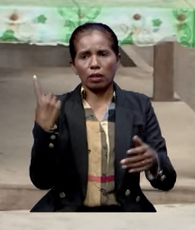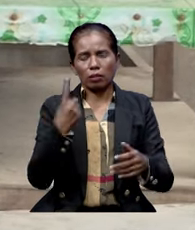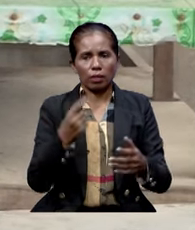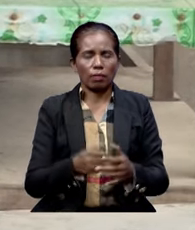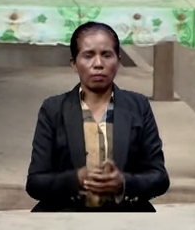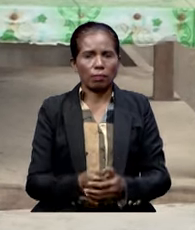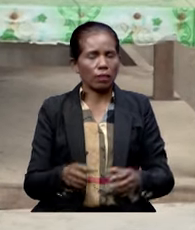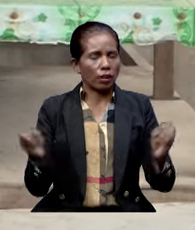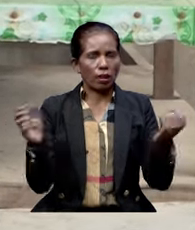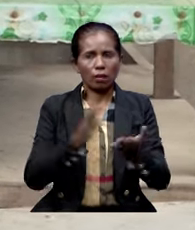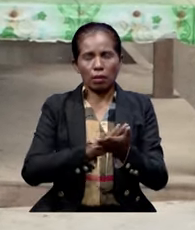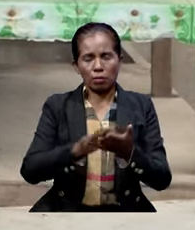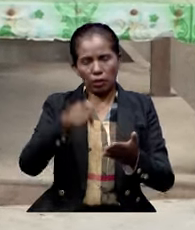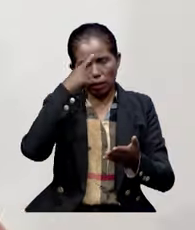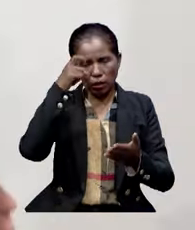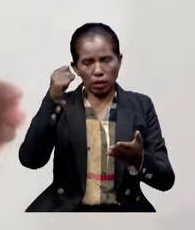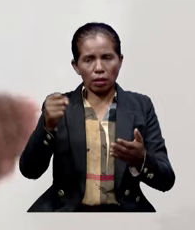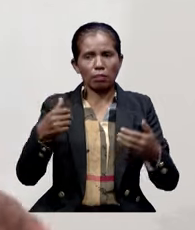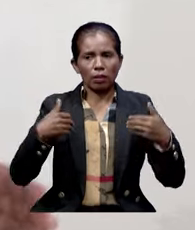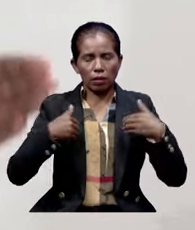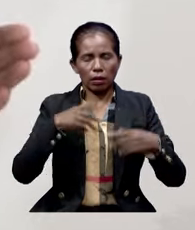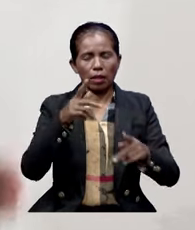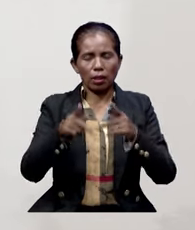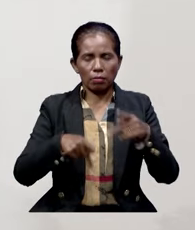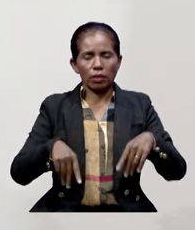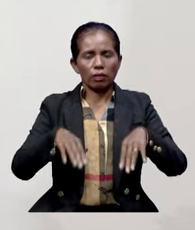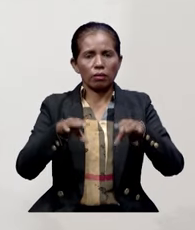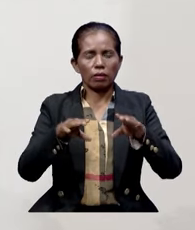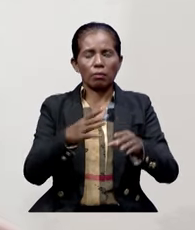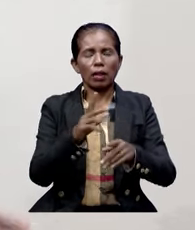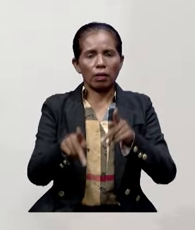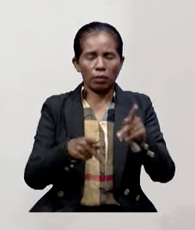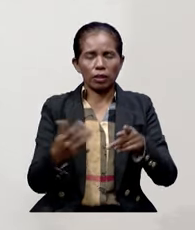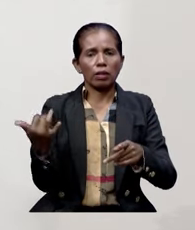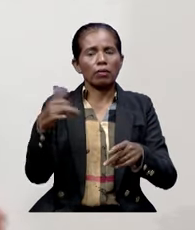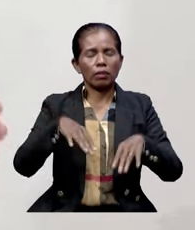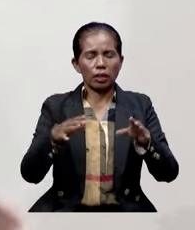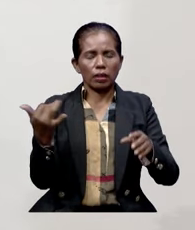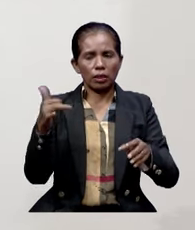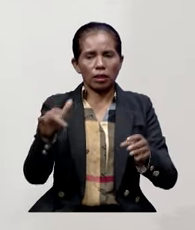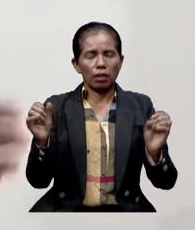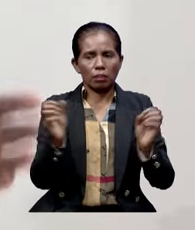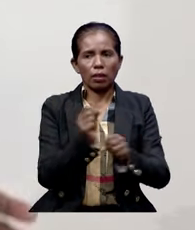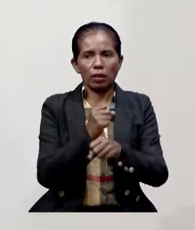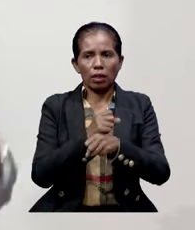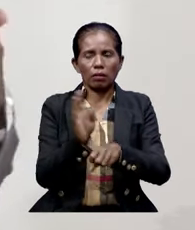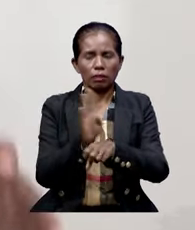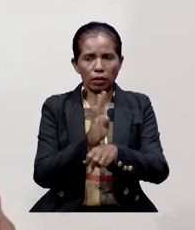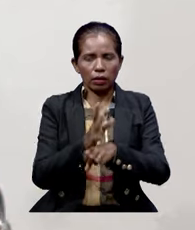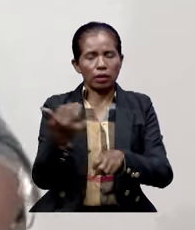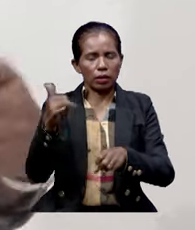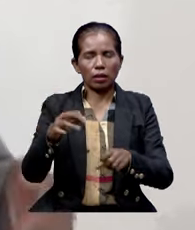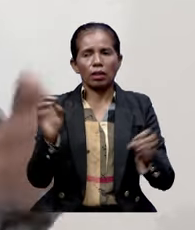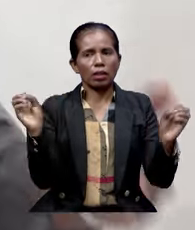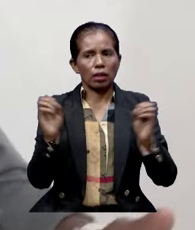La higiene tambah konsiensia vendedor siran yang rasi. Siram hati ni halu bisnis, fansa sah. Sira rasi